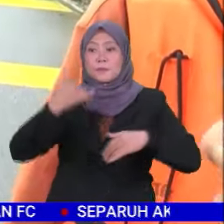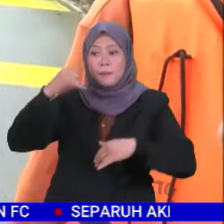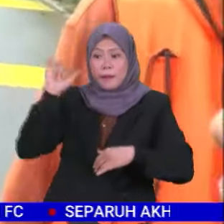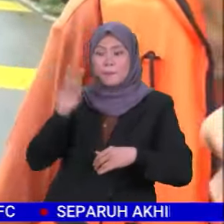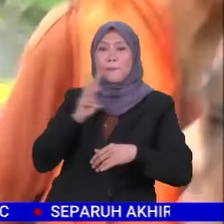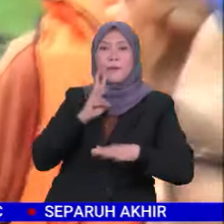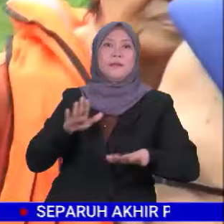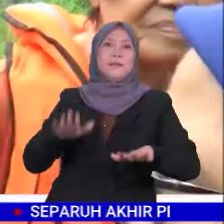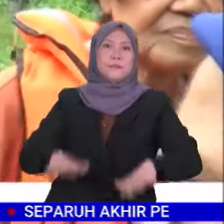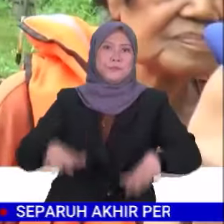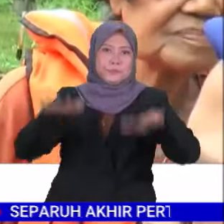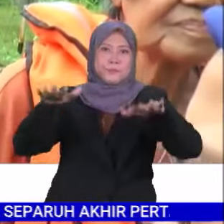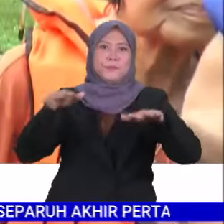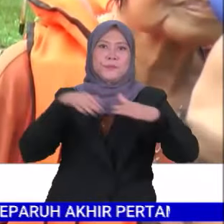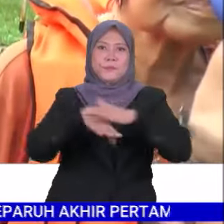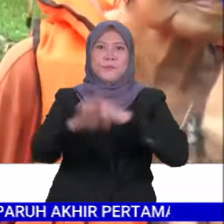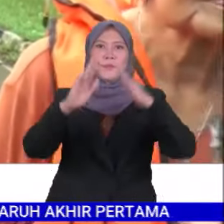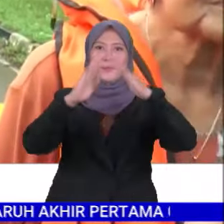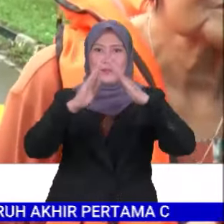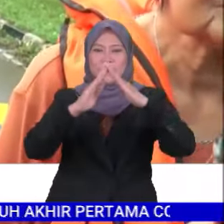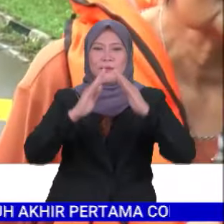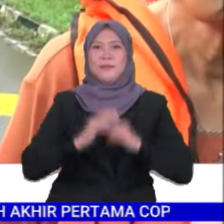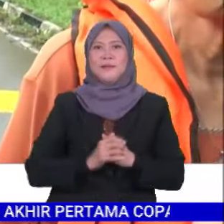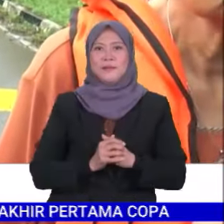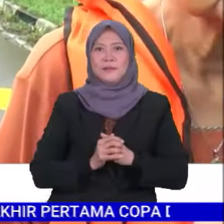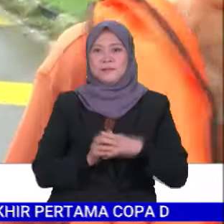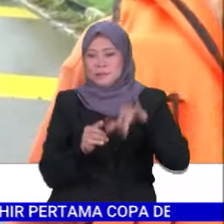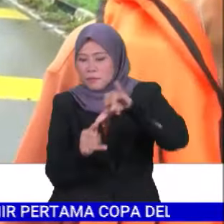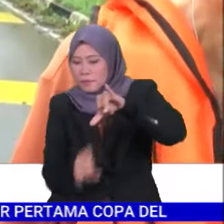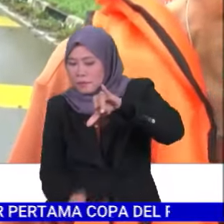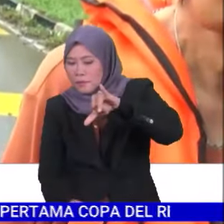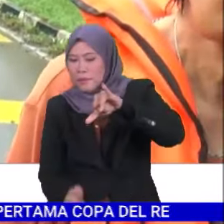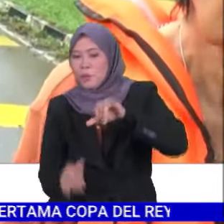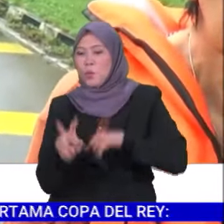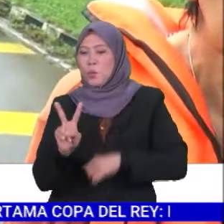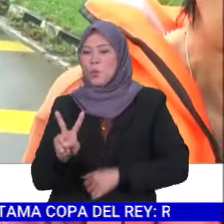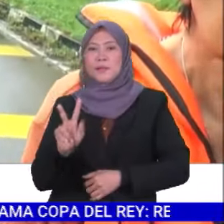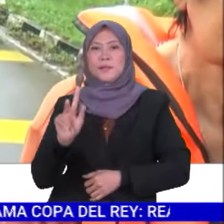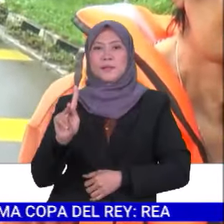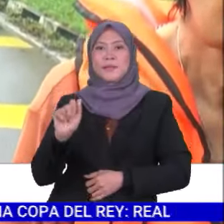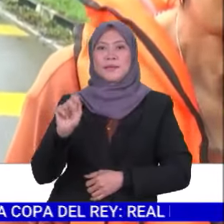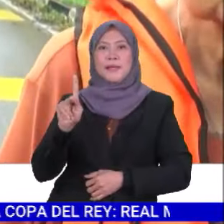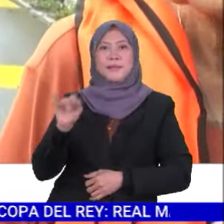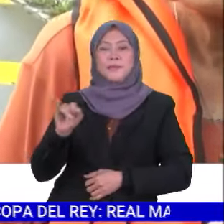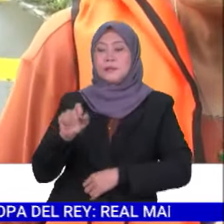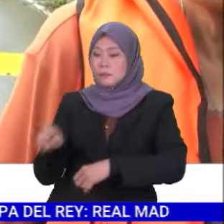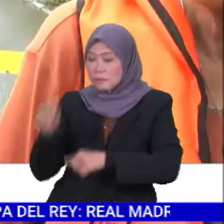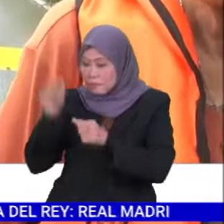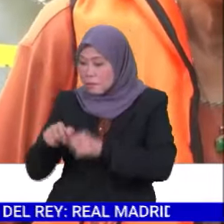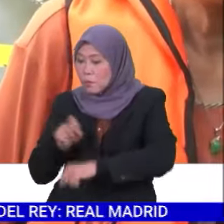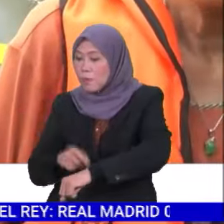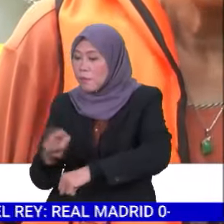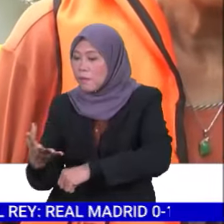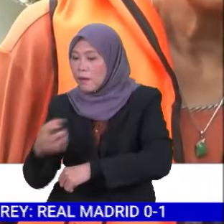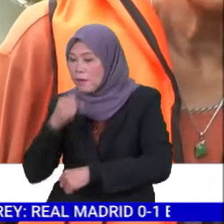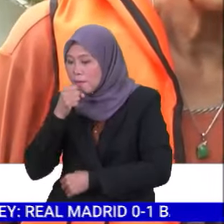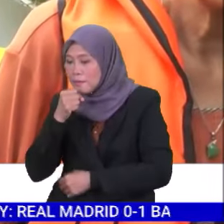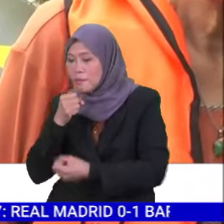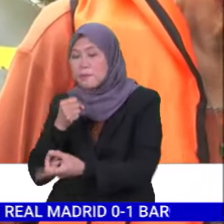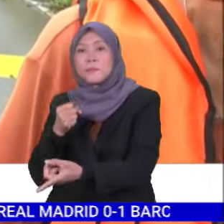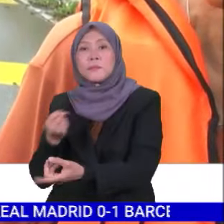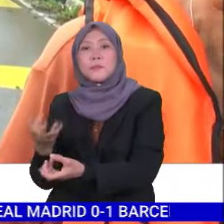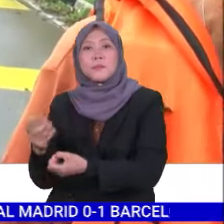rumah. Masuk rumah dekat dua kaki lebih lah. Semalam. Pukul apa ingat